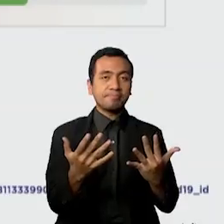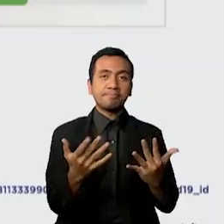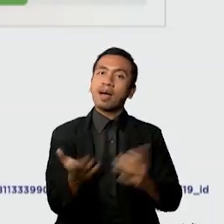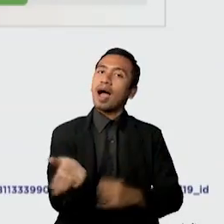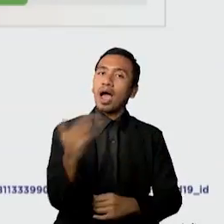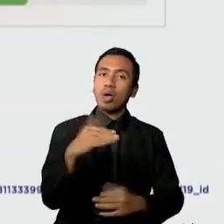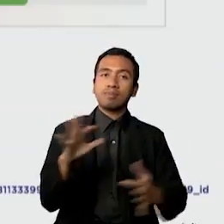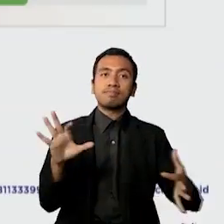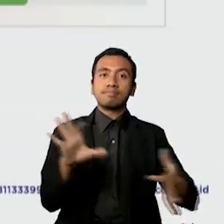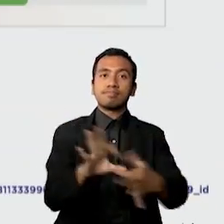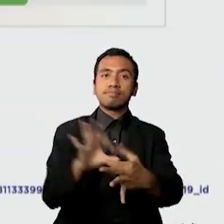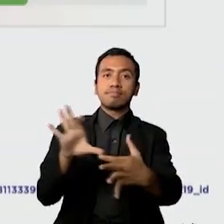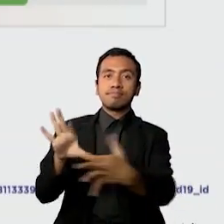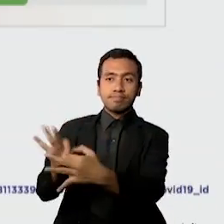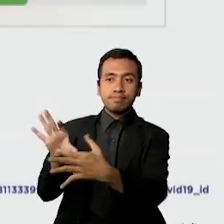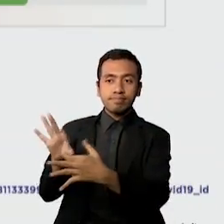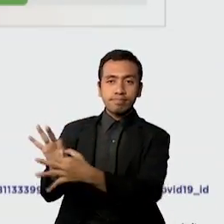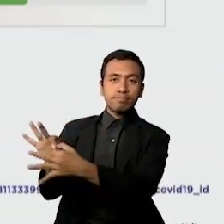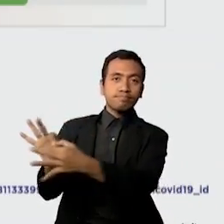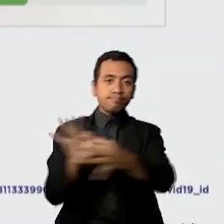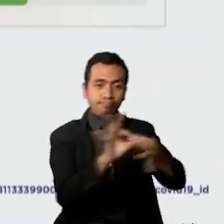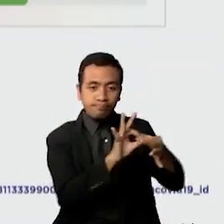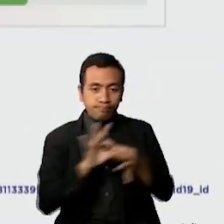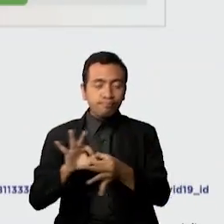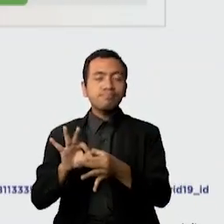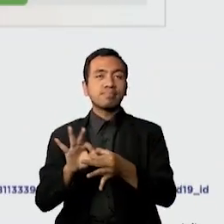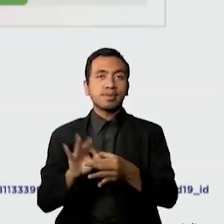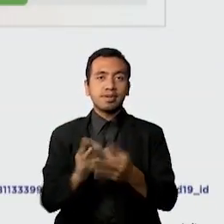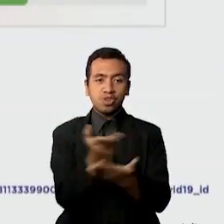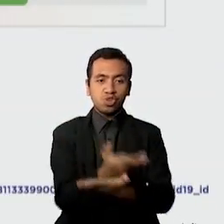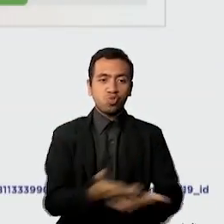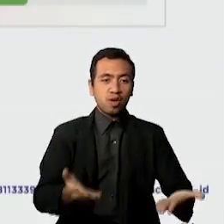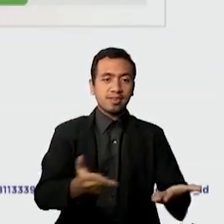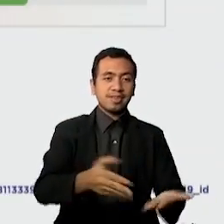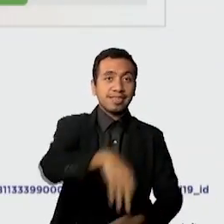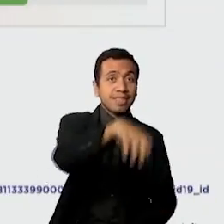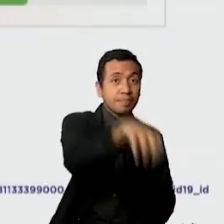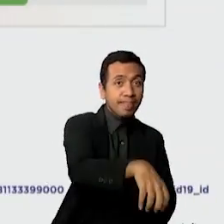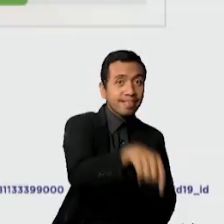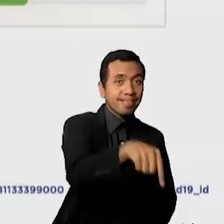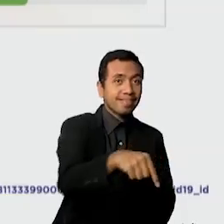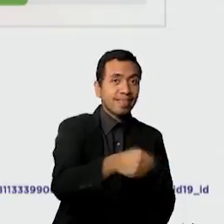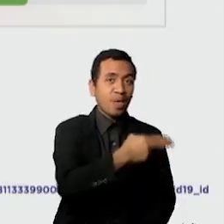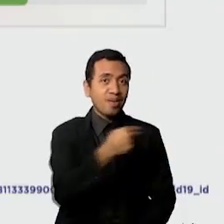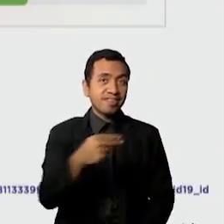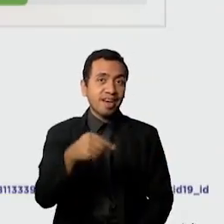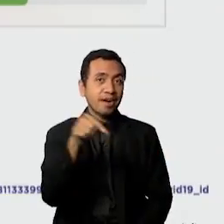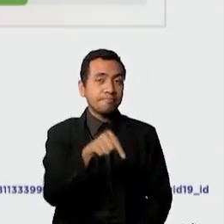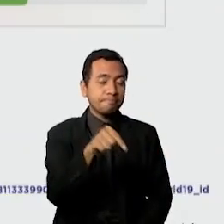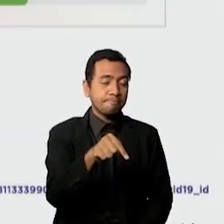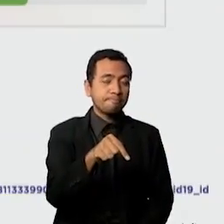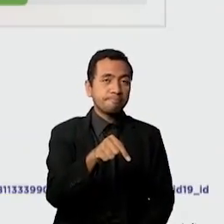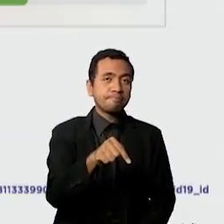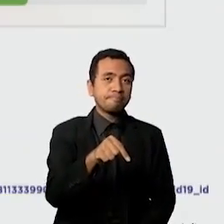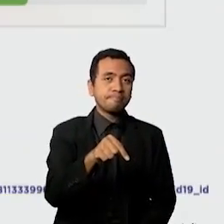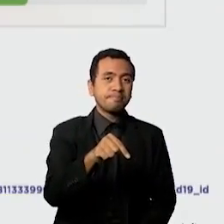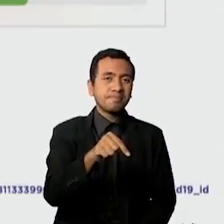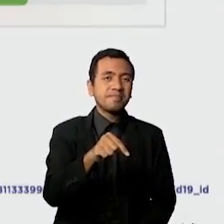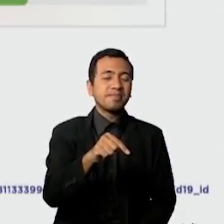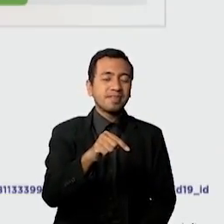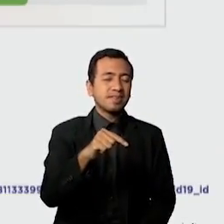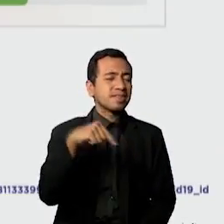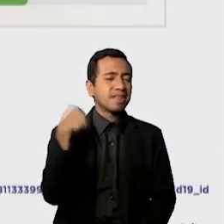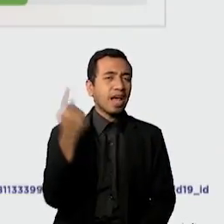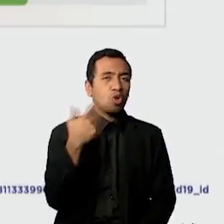kita bekerja sama agar seluruh kondisi wilayah yang ada di Indonesia usahakan